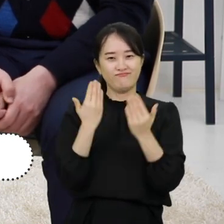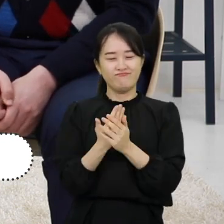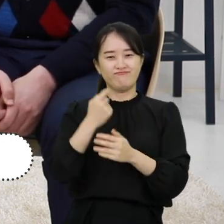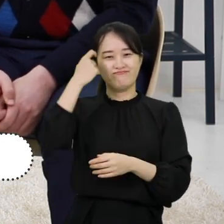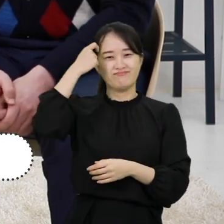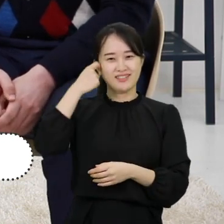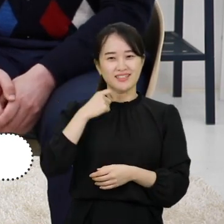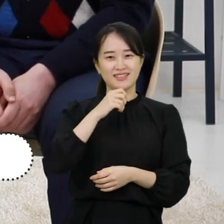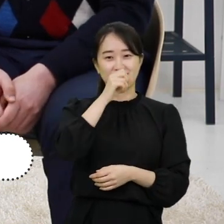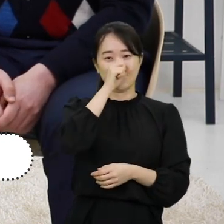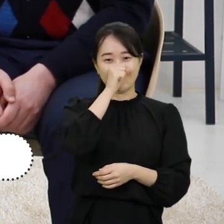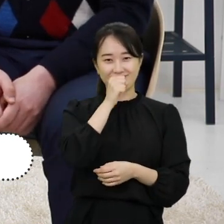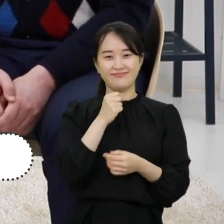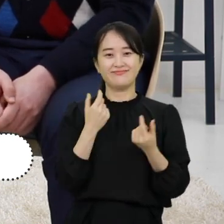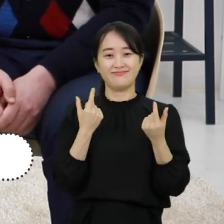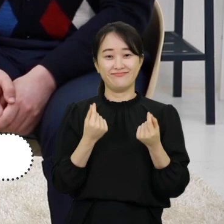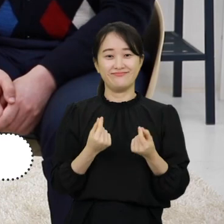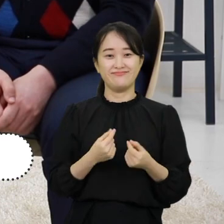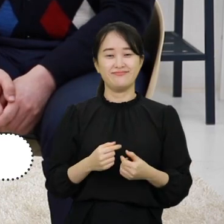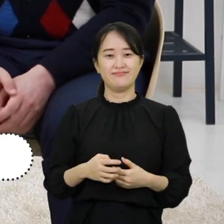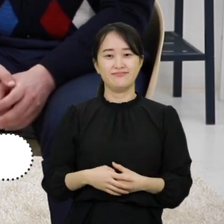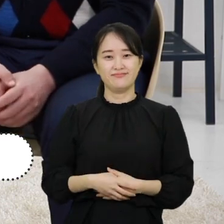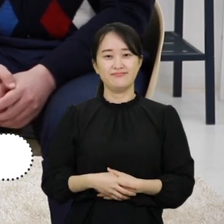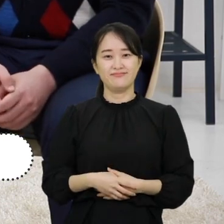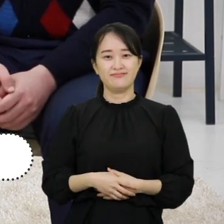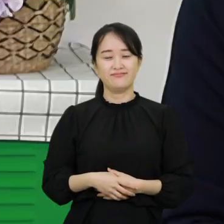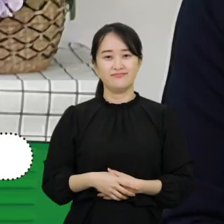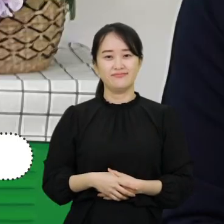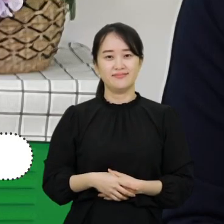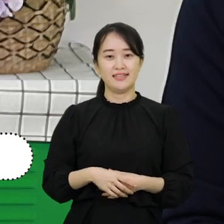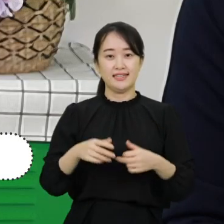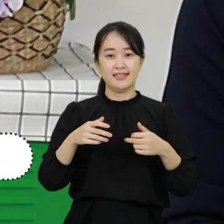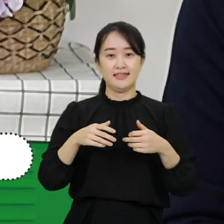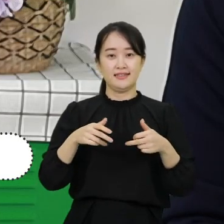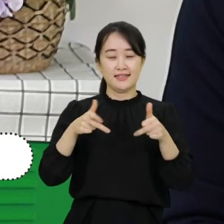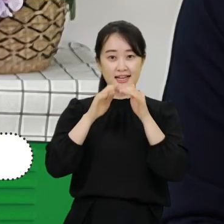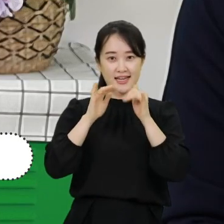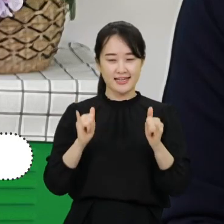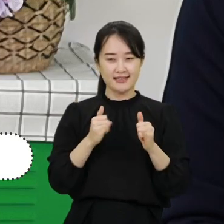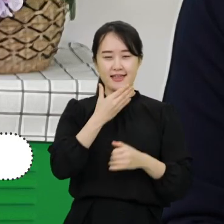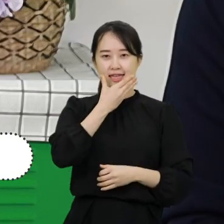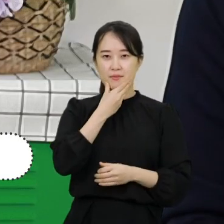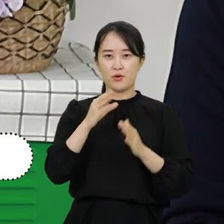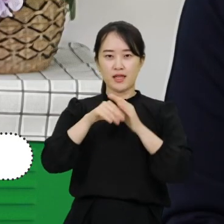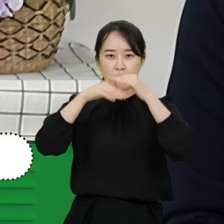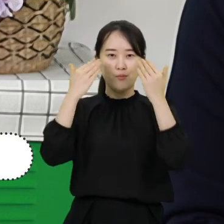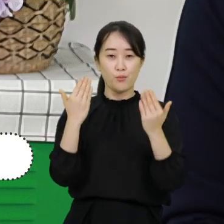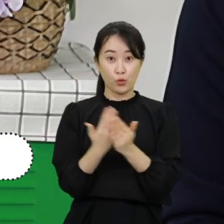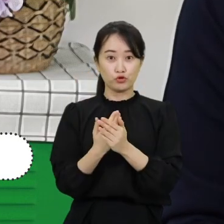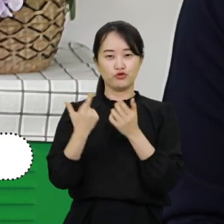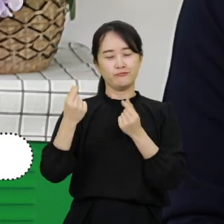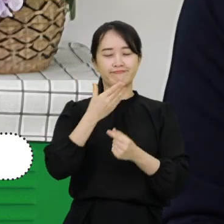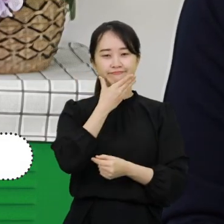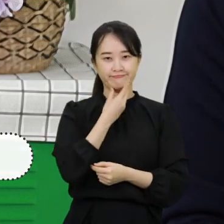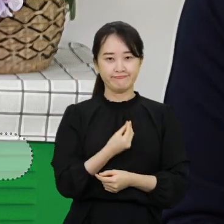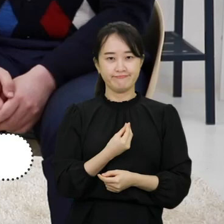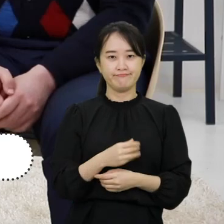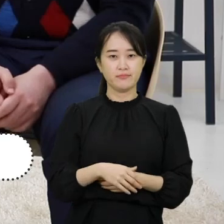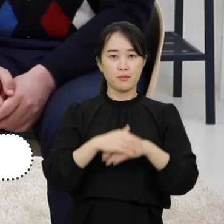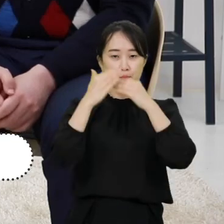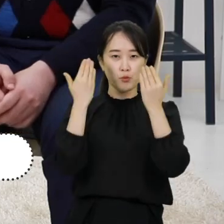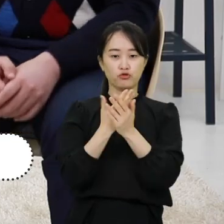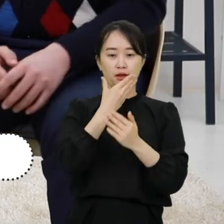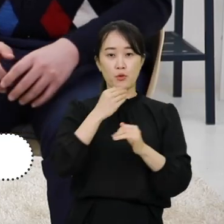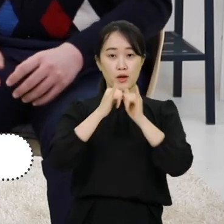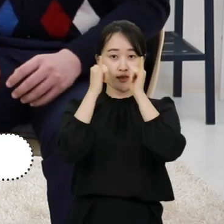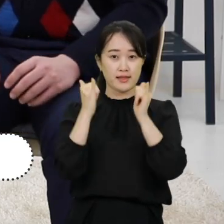모두 함께 느껴보는 시간이 되었기를 바랍니다. 네, 장애인이 행복할 때 모두가 행복합니다.